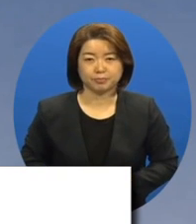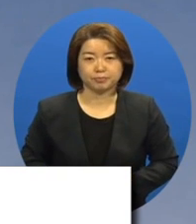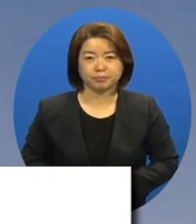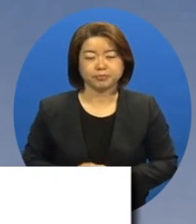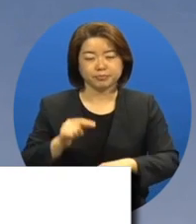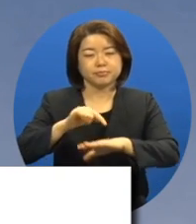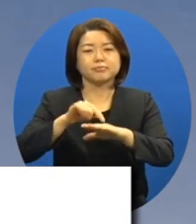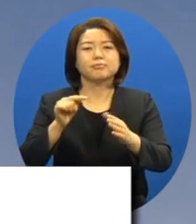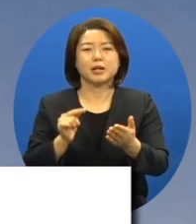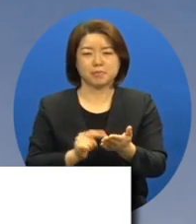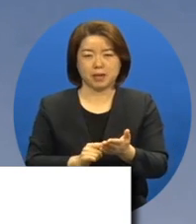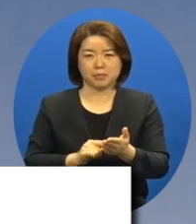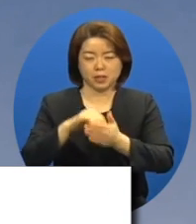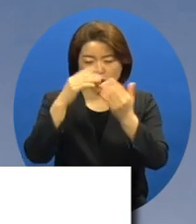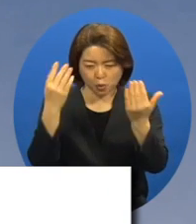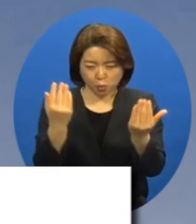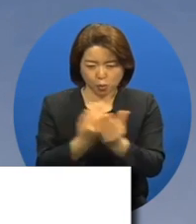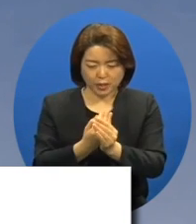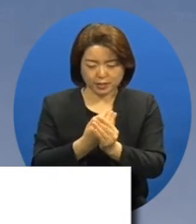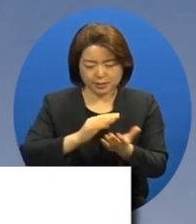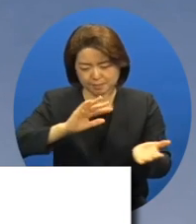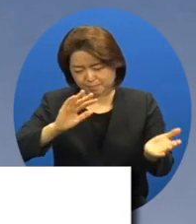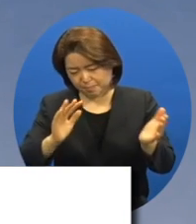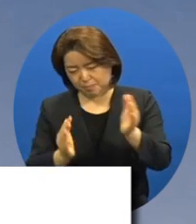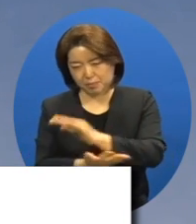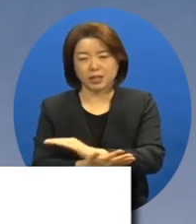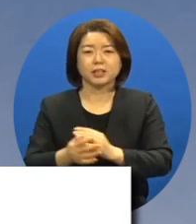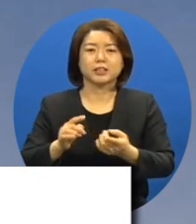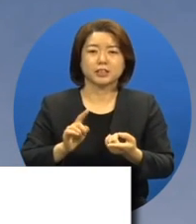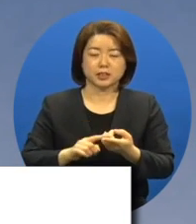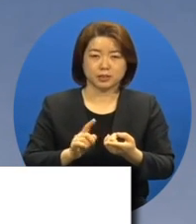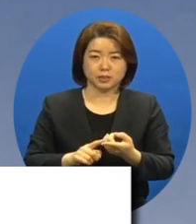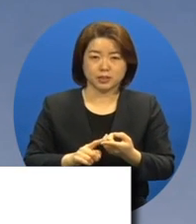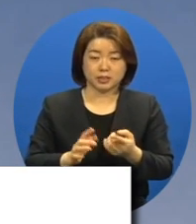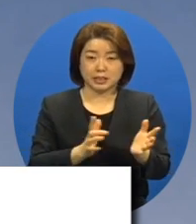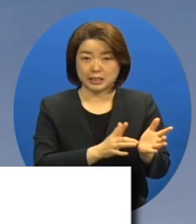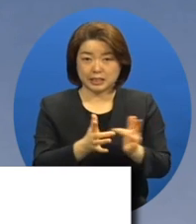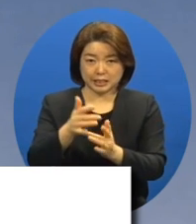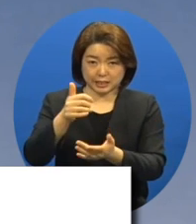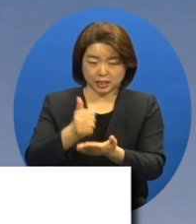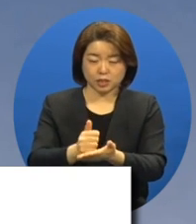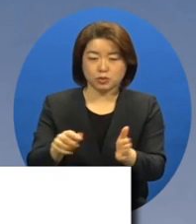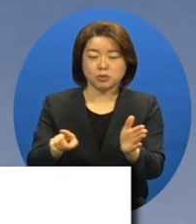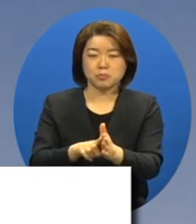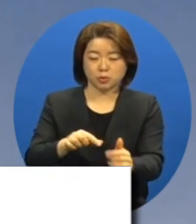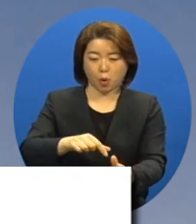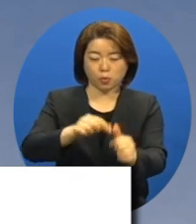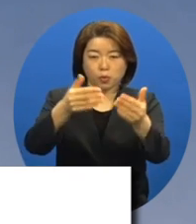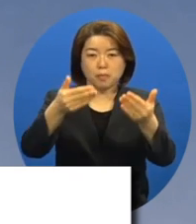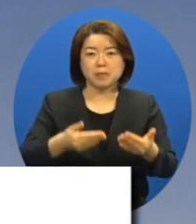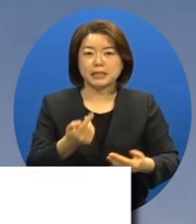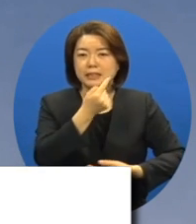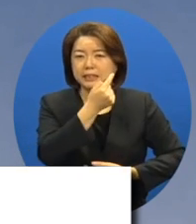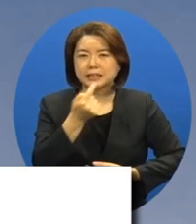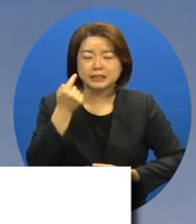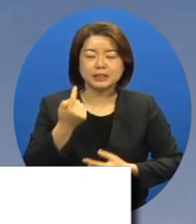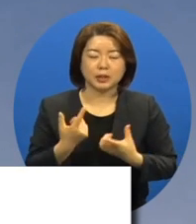마음이 완전히 뒤집어 지는 것이 예수를 믿고 구원받은 사람의 증 겁니다